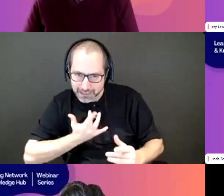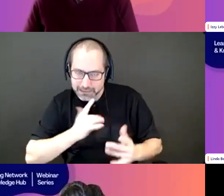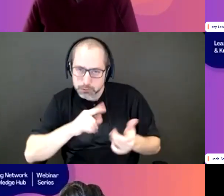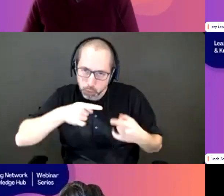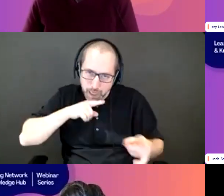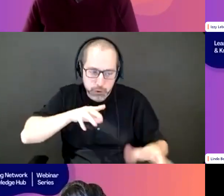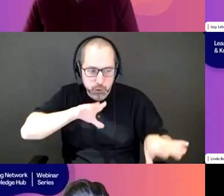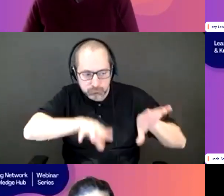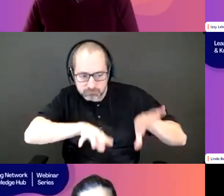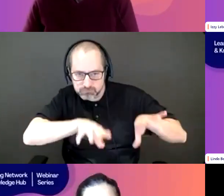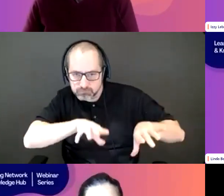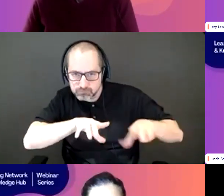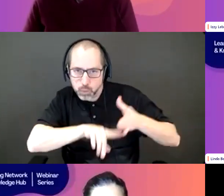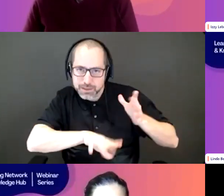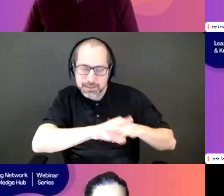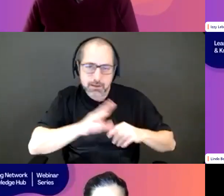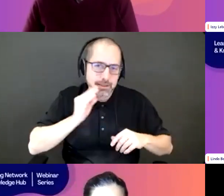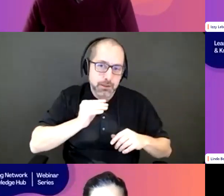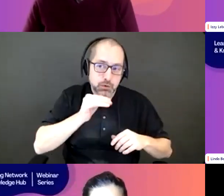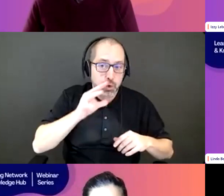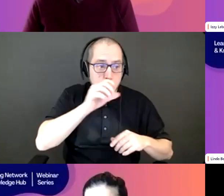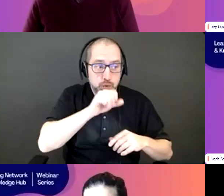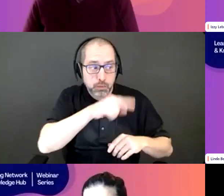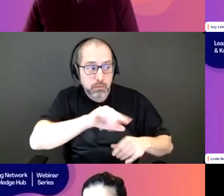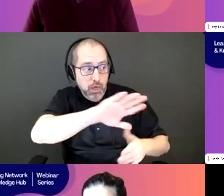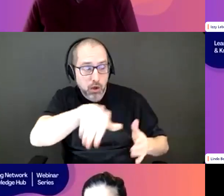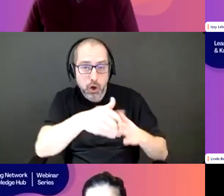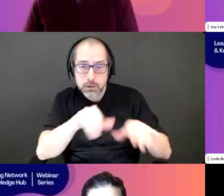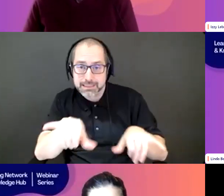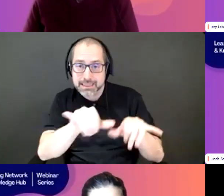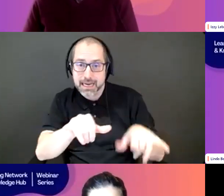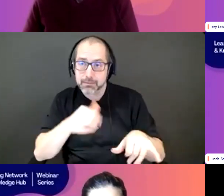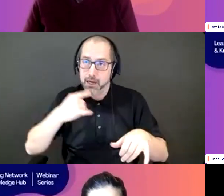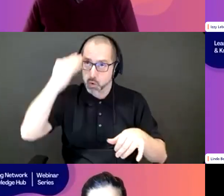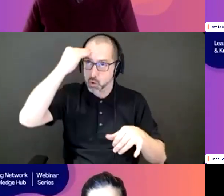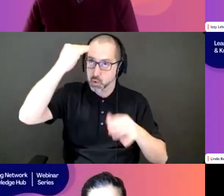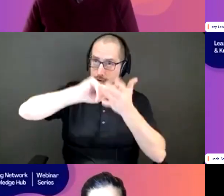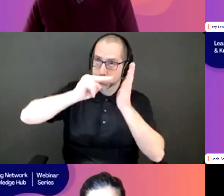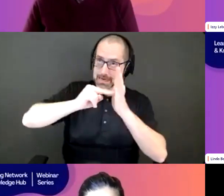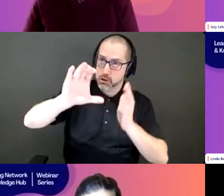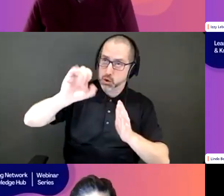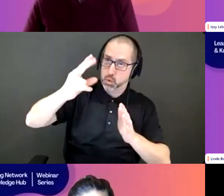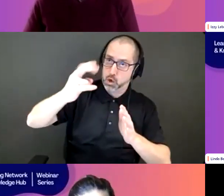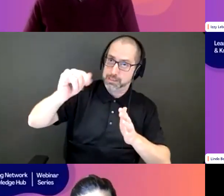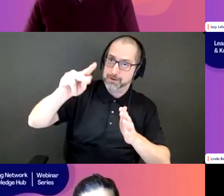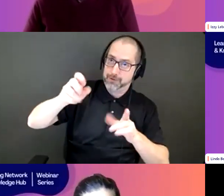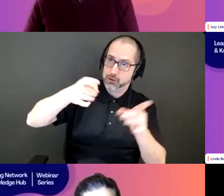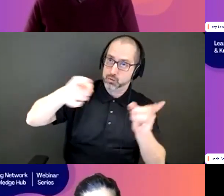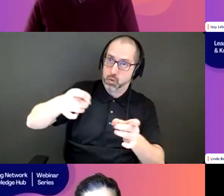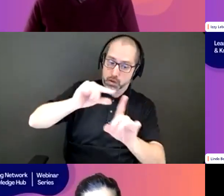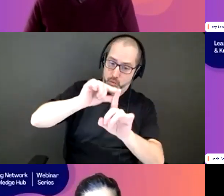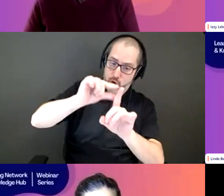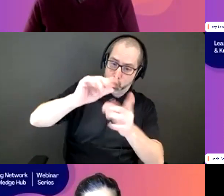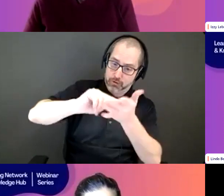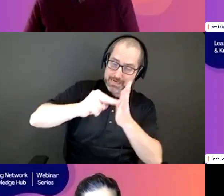sentiments et des réponses donc avec des définitions claires il est évidemment tout le monde n'a pas